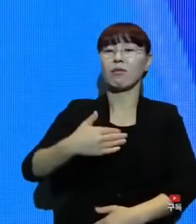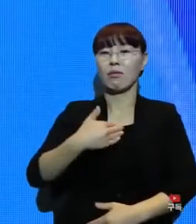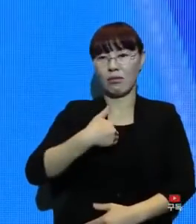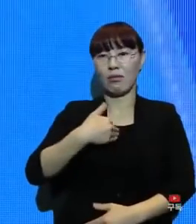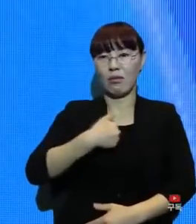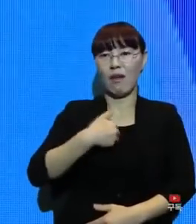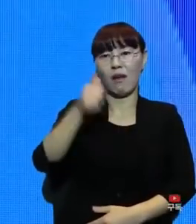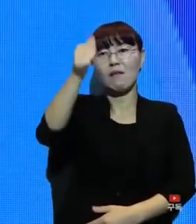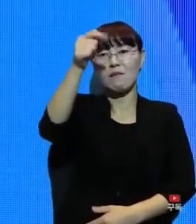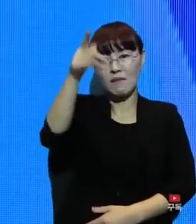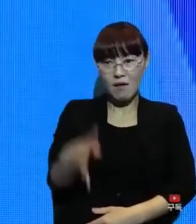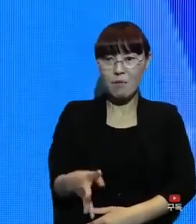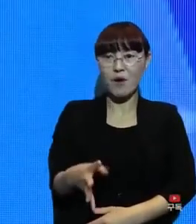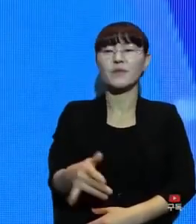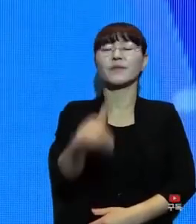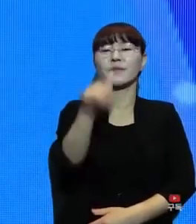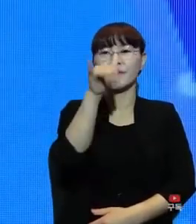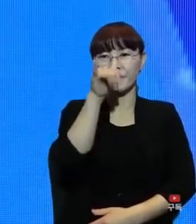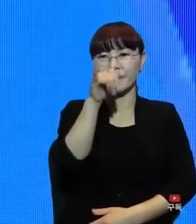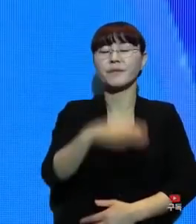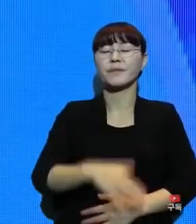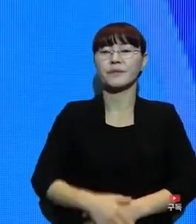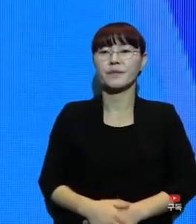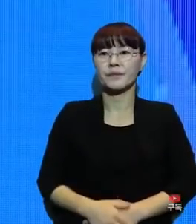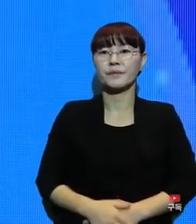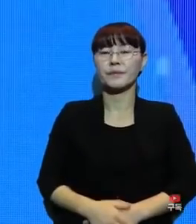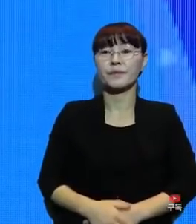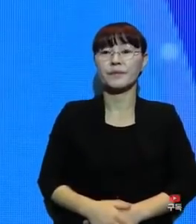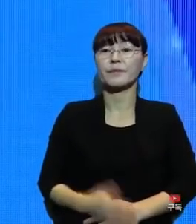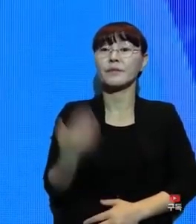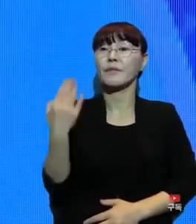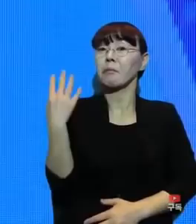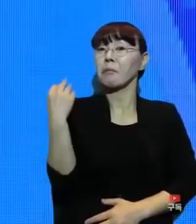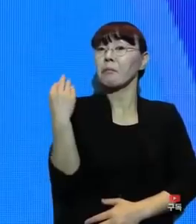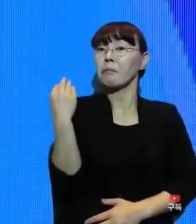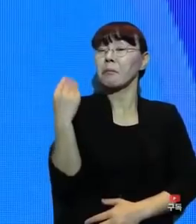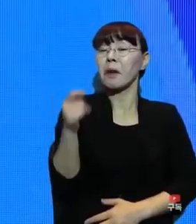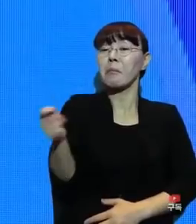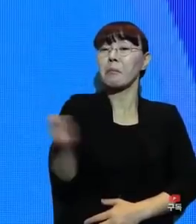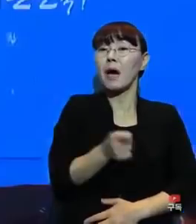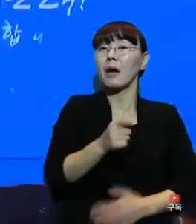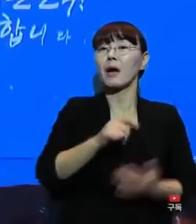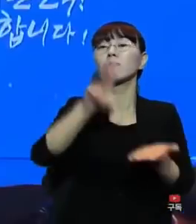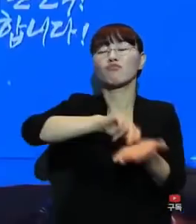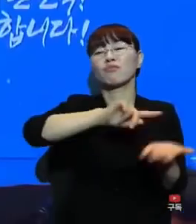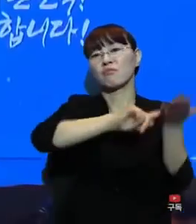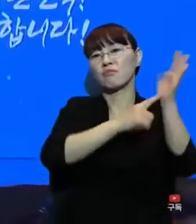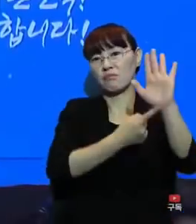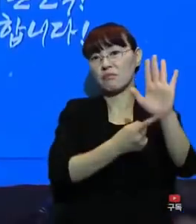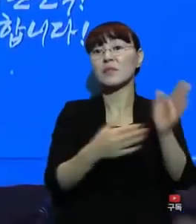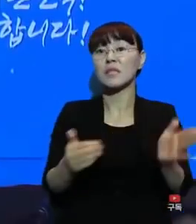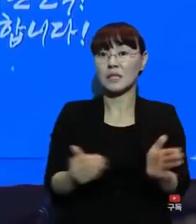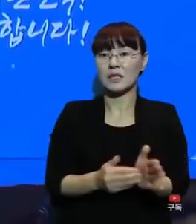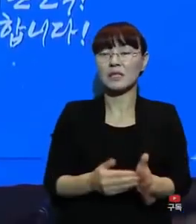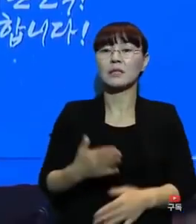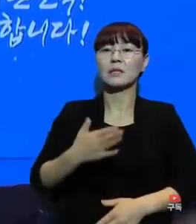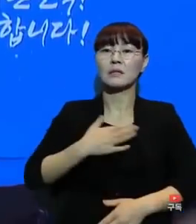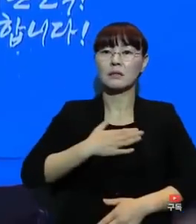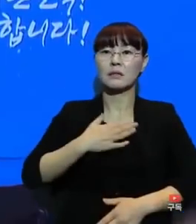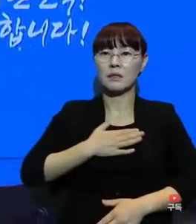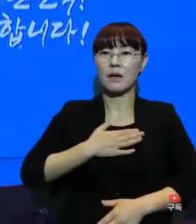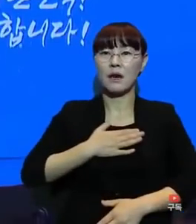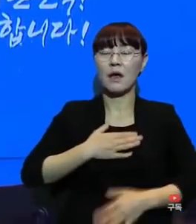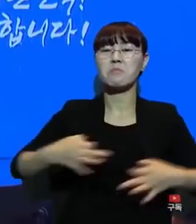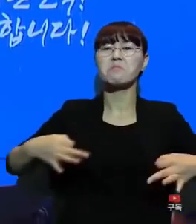그런 4 대중의 그냥 최근에 발견된 하나일 뿐이니까요 저를 불편해하는 부패